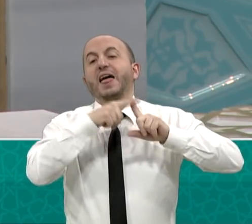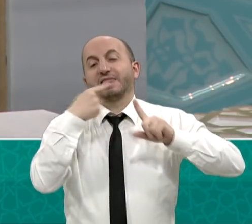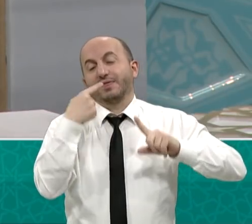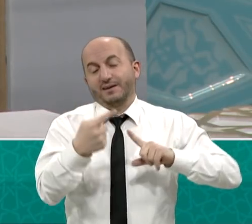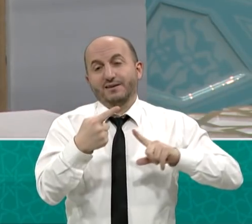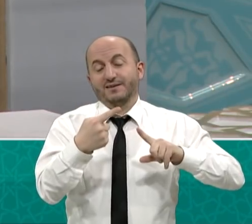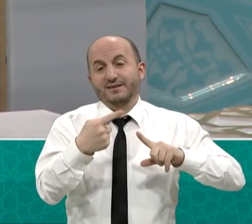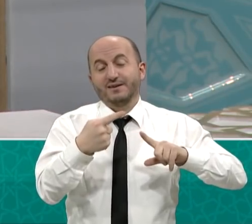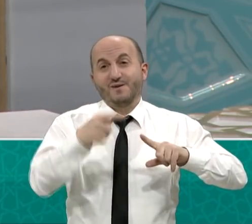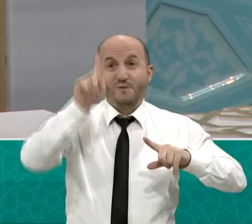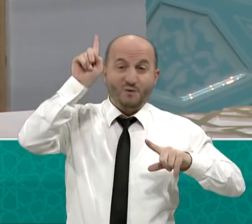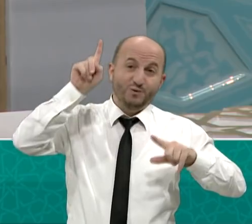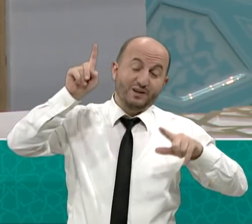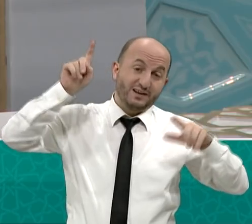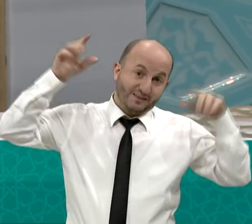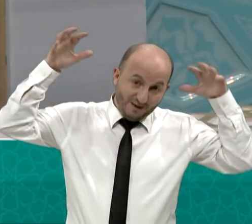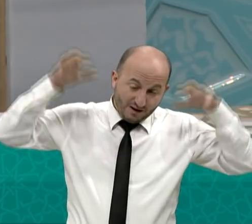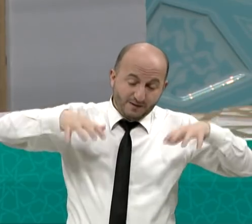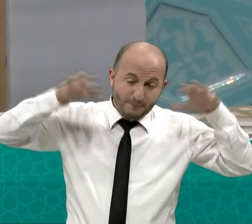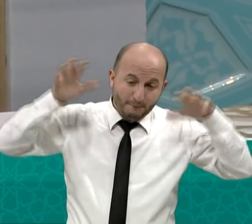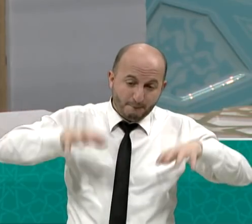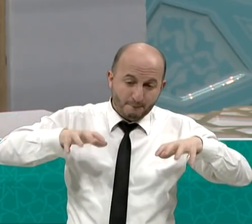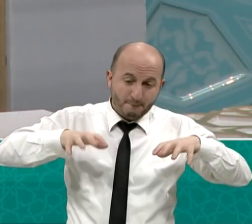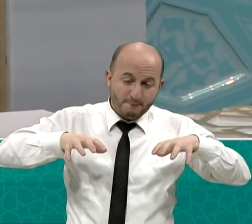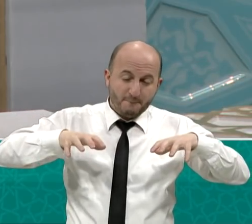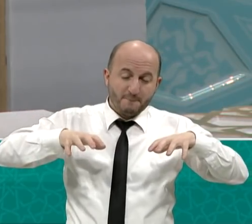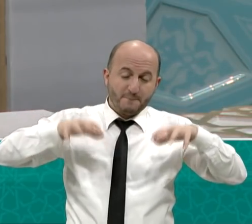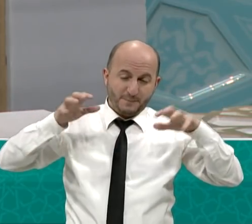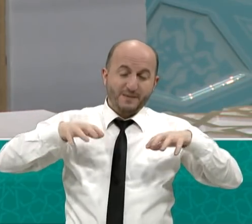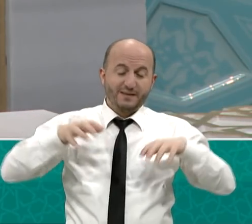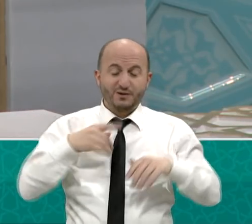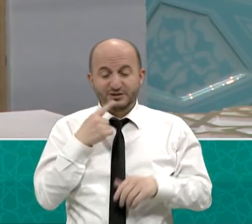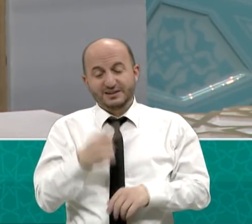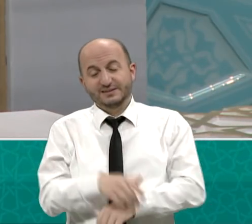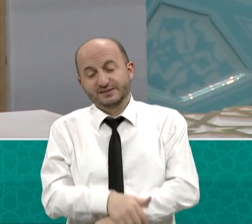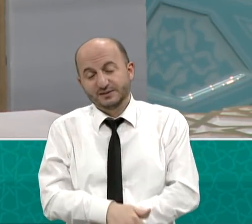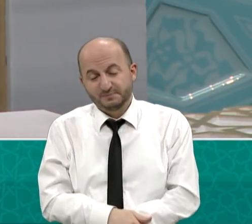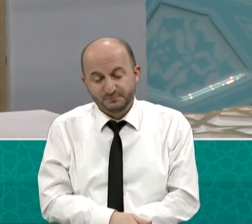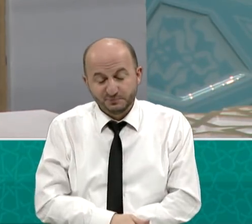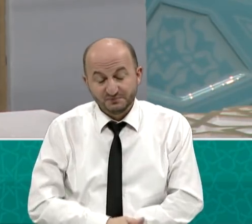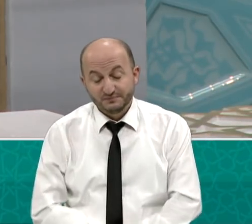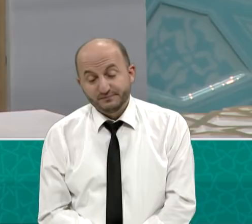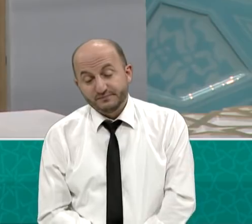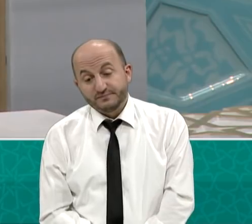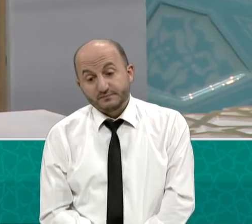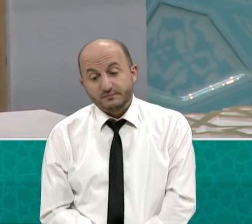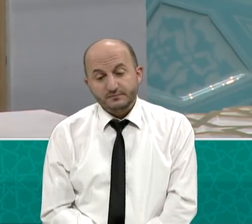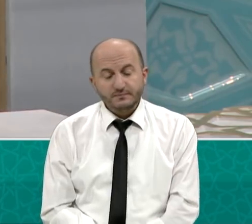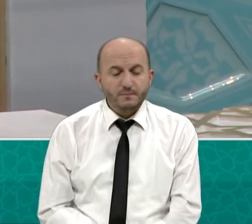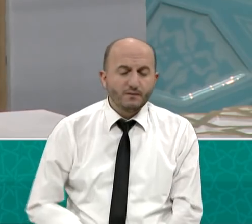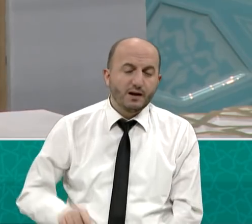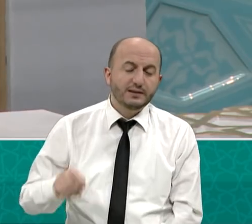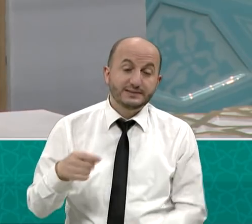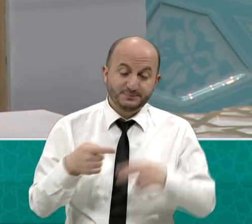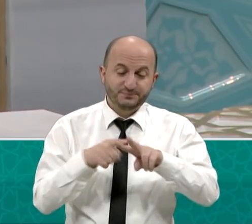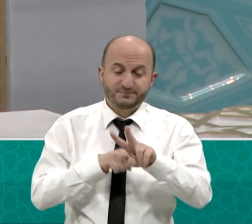Gökten indirdi. Biz de zaten onu kendi aramızda rahmet yağıyor deriz değil mi? Rahmet yağıyor. Onun adı rahmettir. Biz